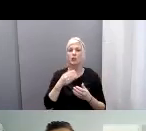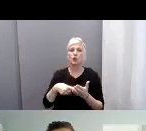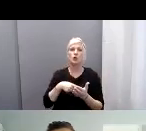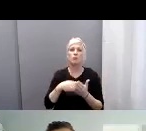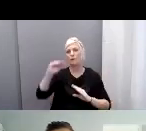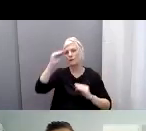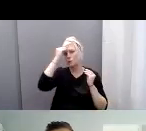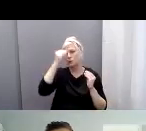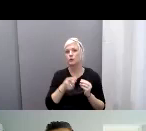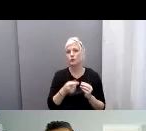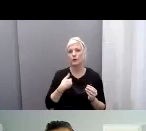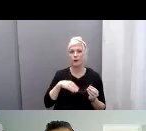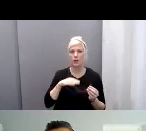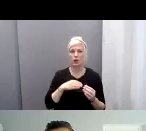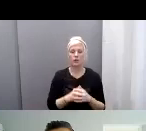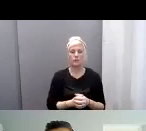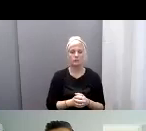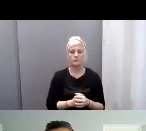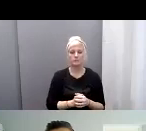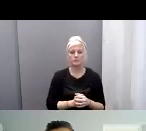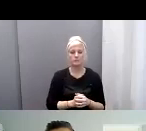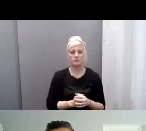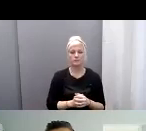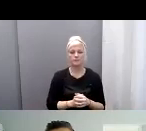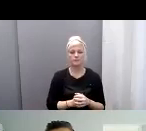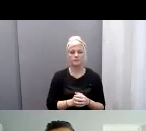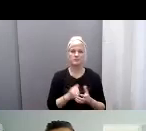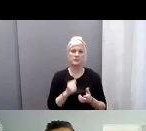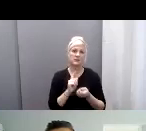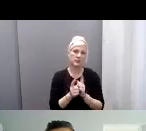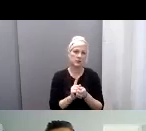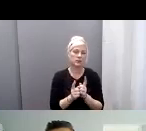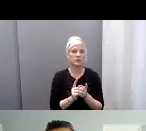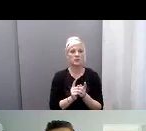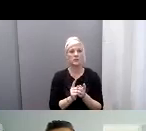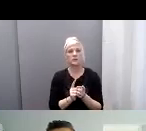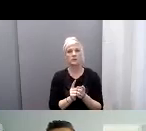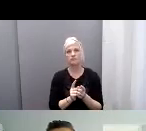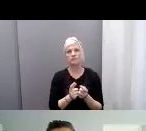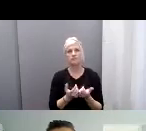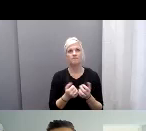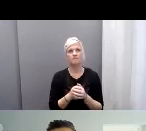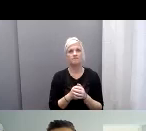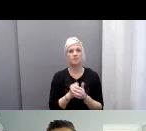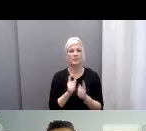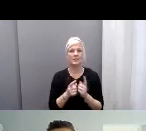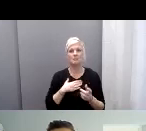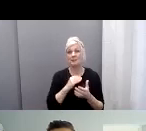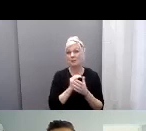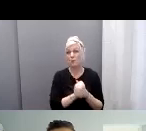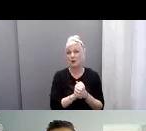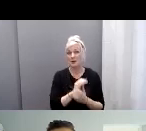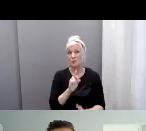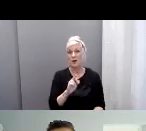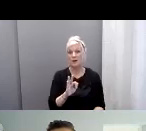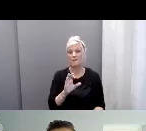som det syftades på. Och här kanske det är någon, min kollega på RFSU